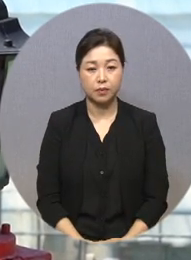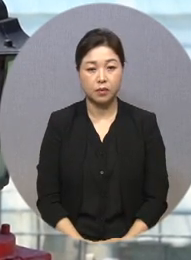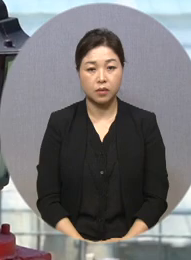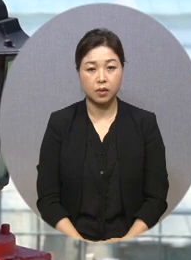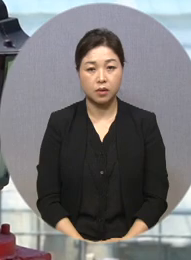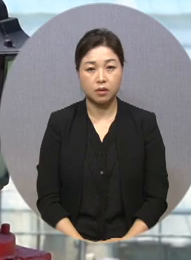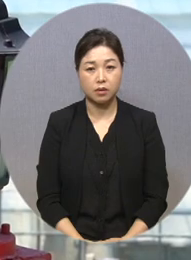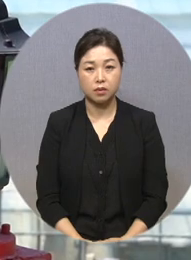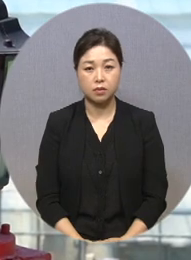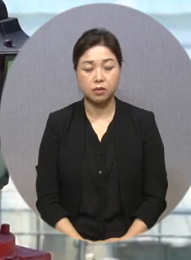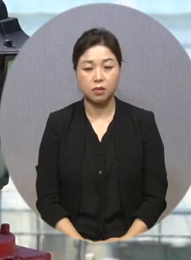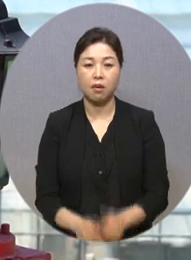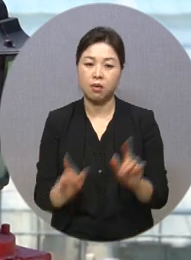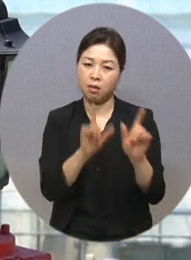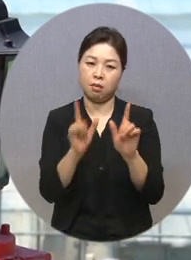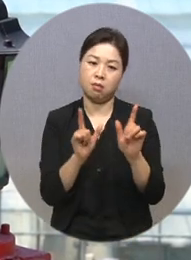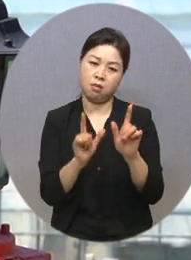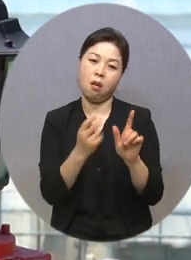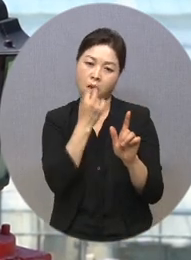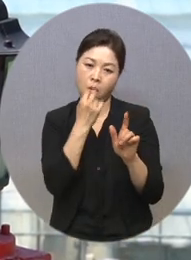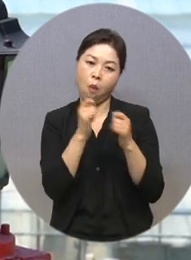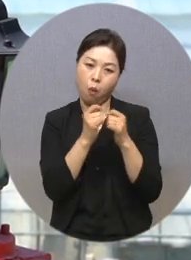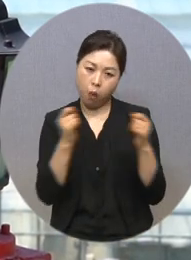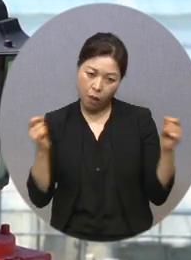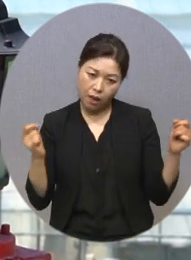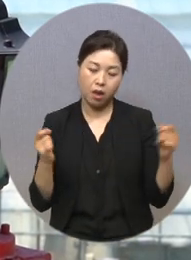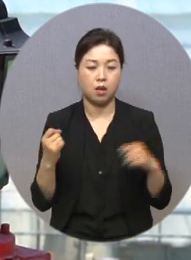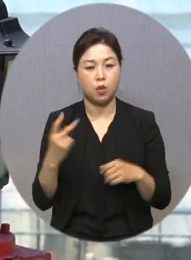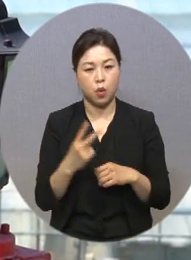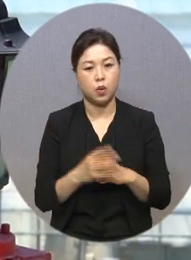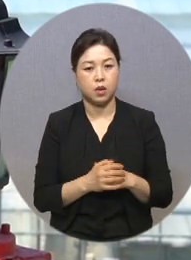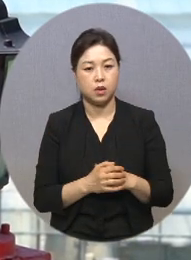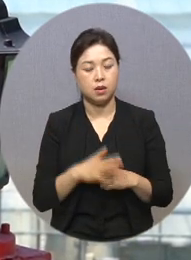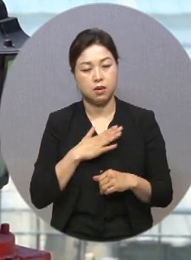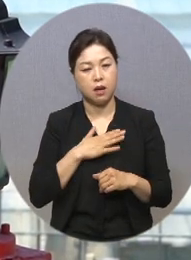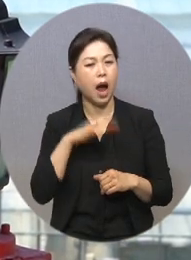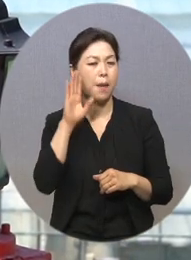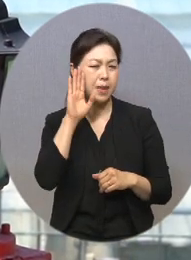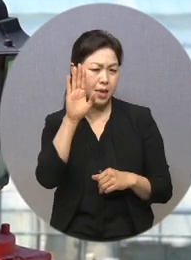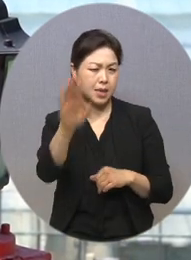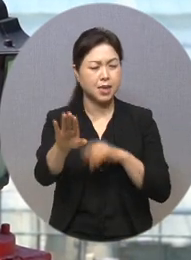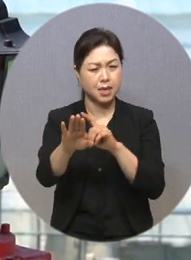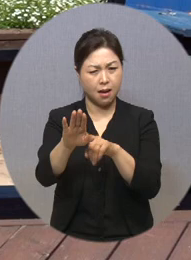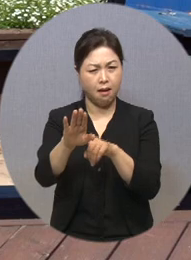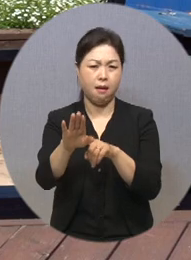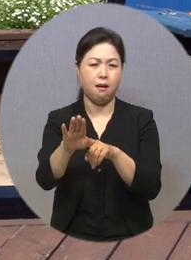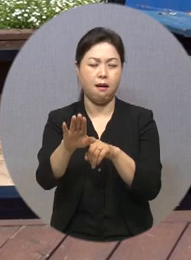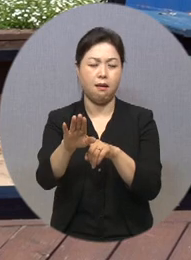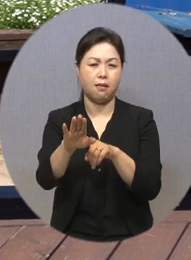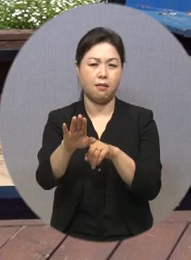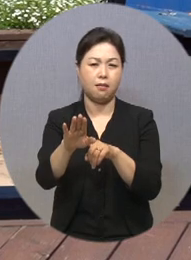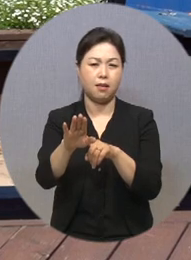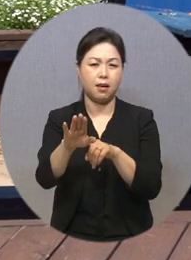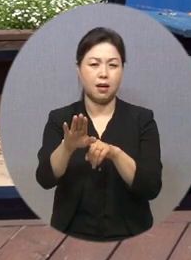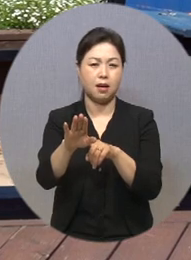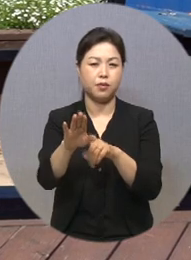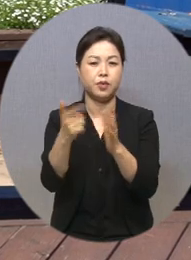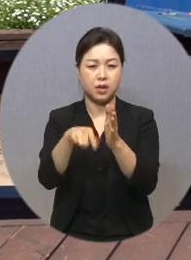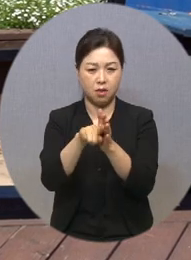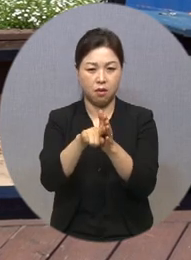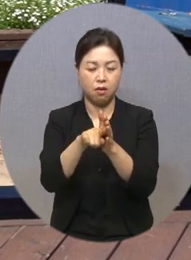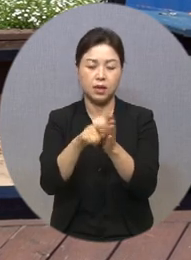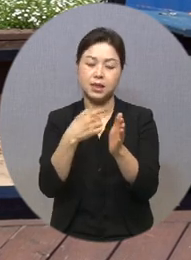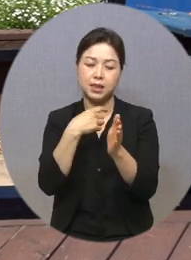이제 계속 기대 수명이 늘어나기도 하고 저희가 살아갈 날이 많다 보니까 그런 노후 대비를